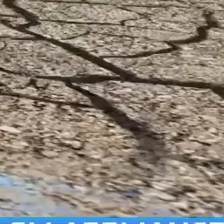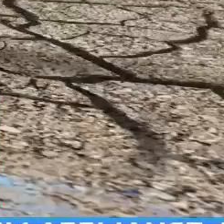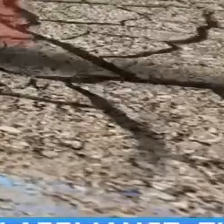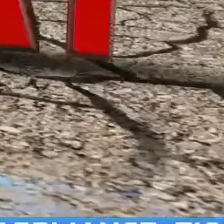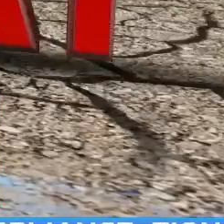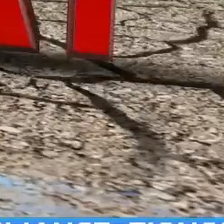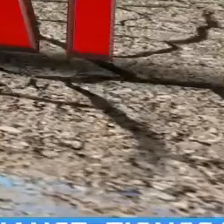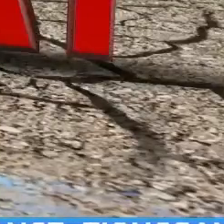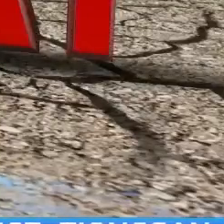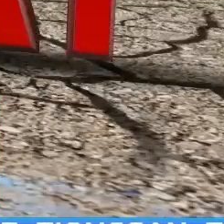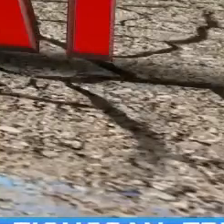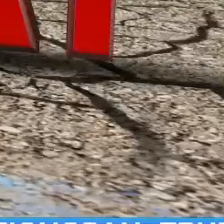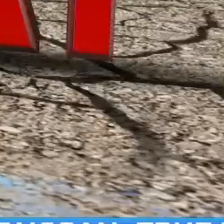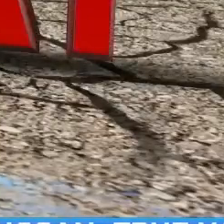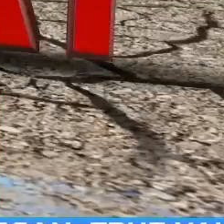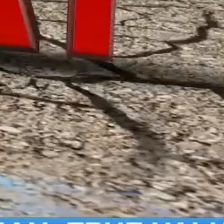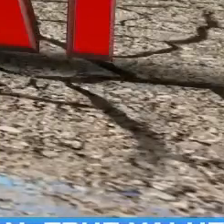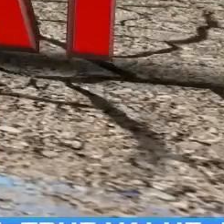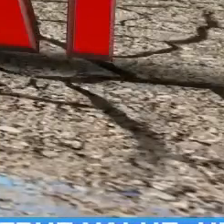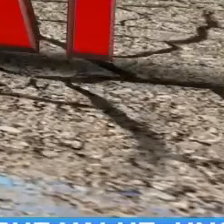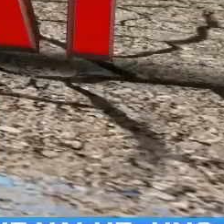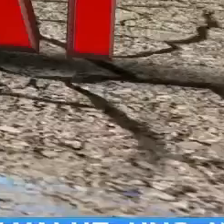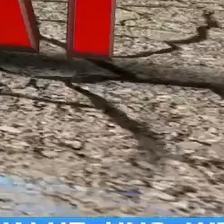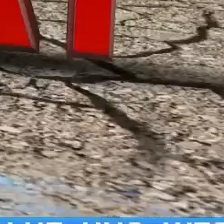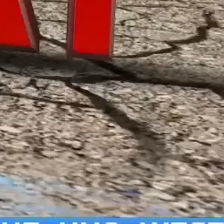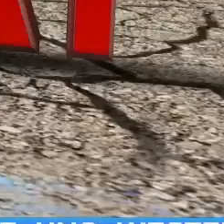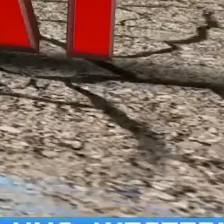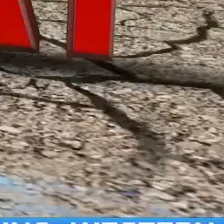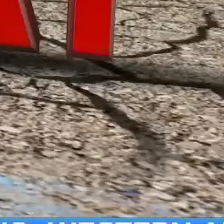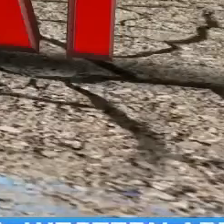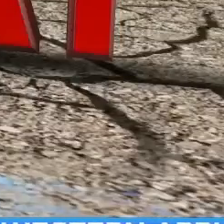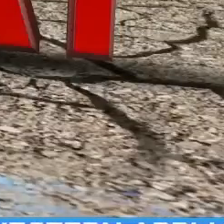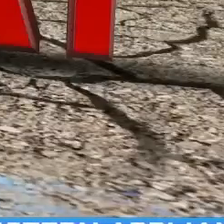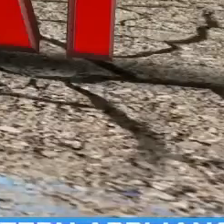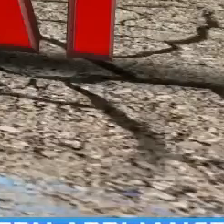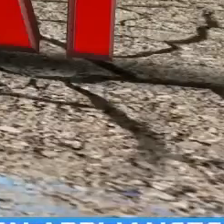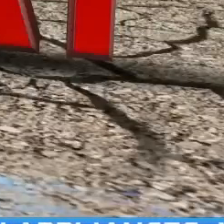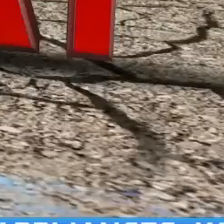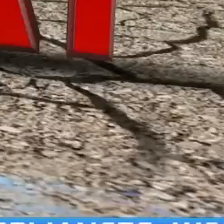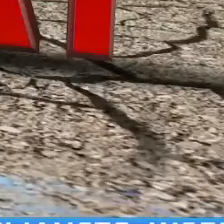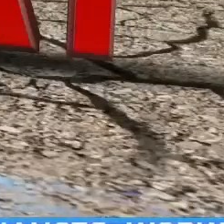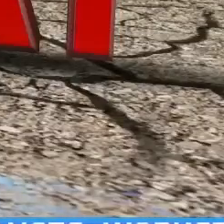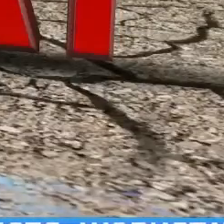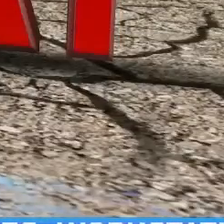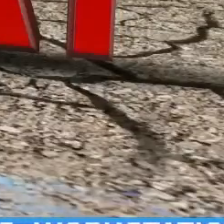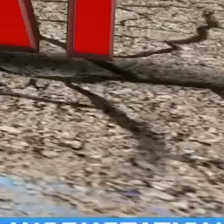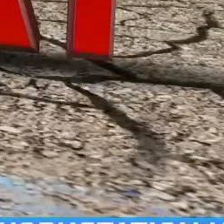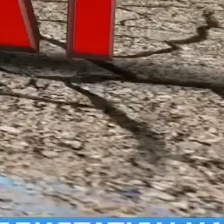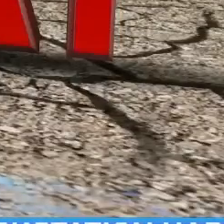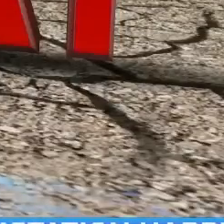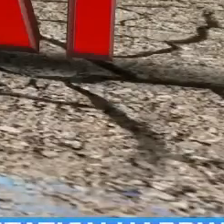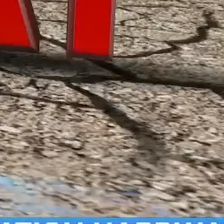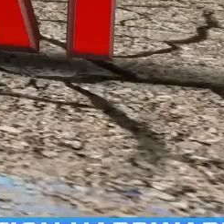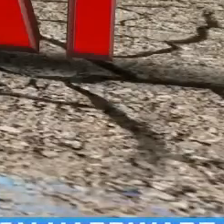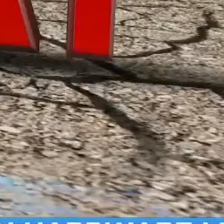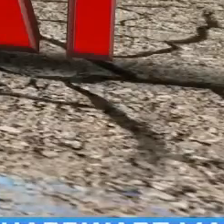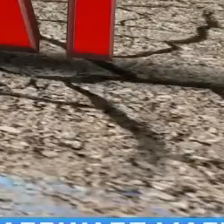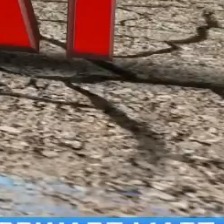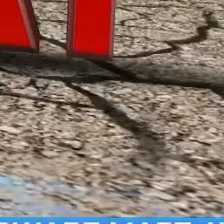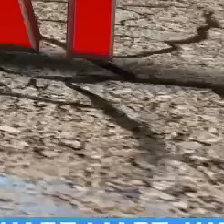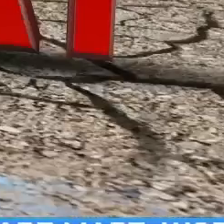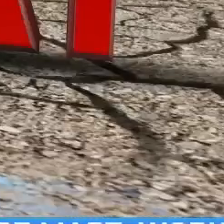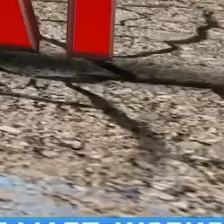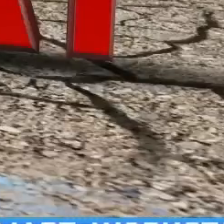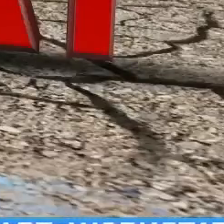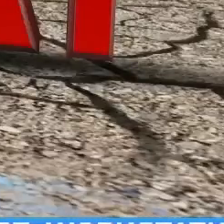Mga kapuso, malapit na ang Angat Dam sa minimum operating level nito na 180 meters. Batay sa pinakabagong monitoring ng pag-asa ngayong